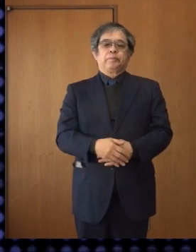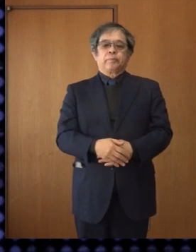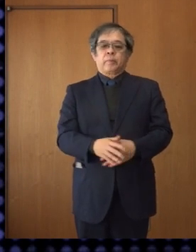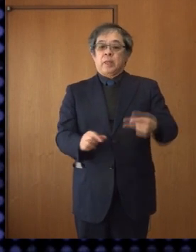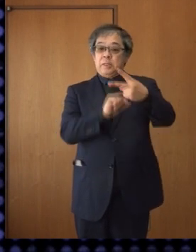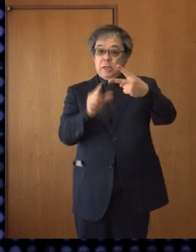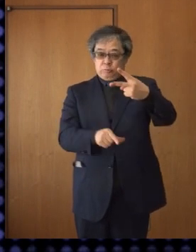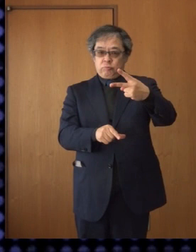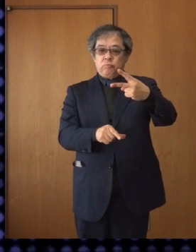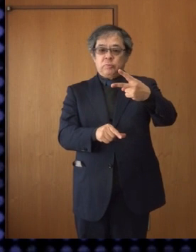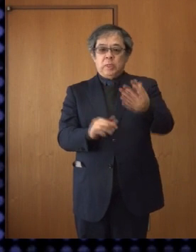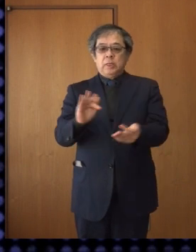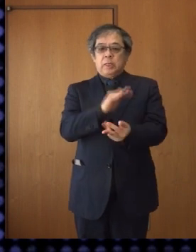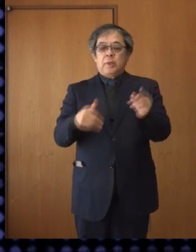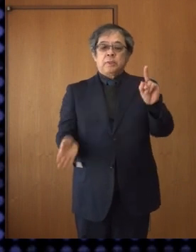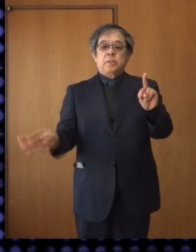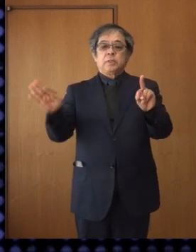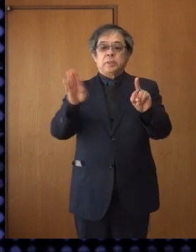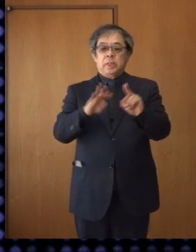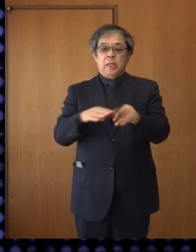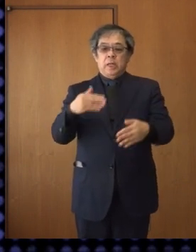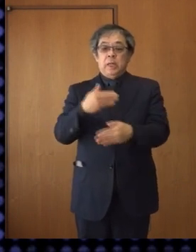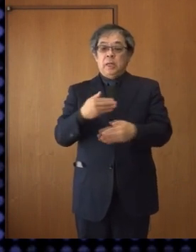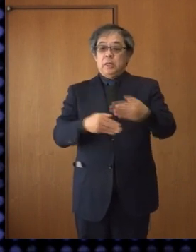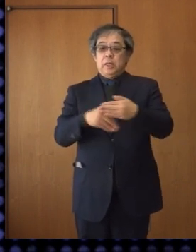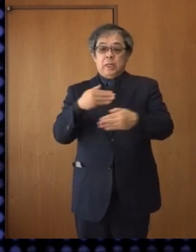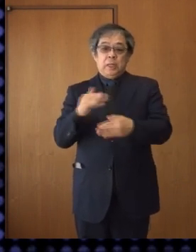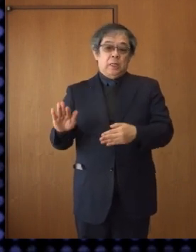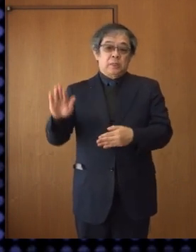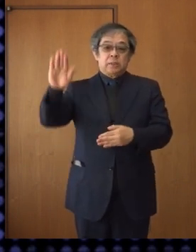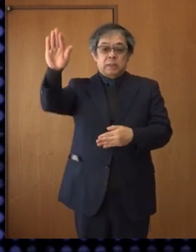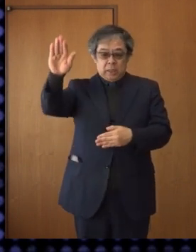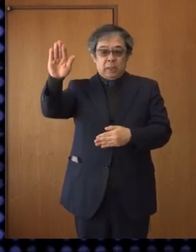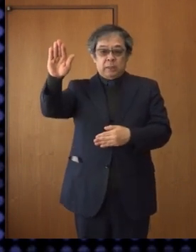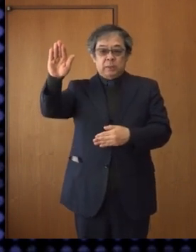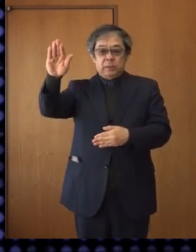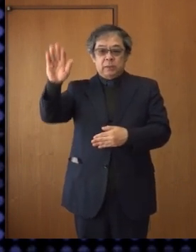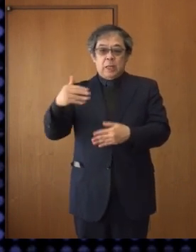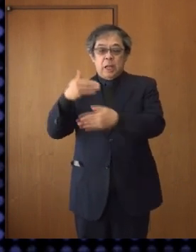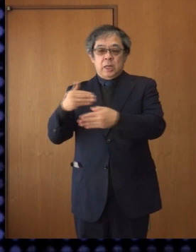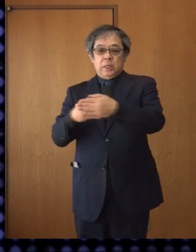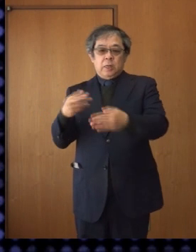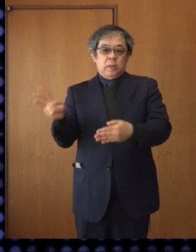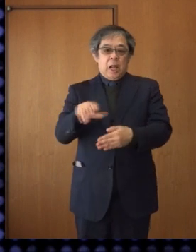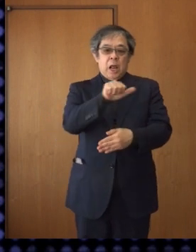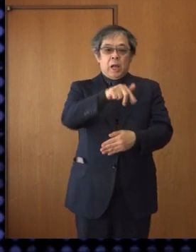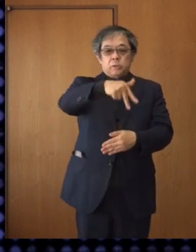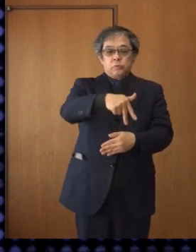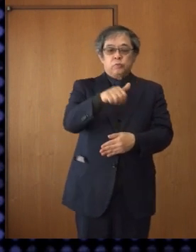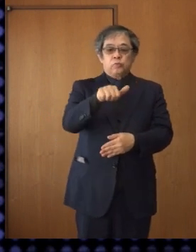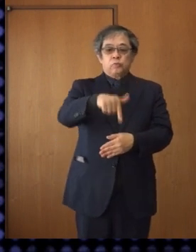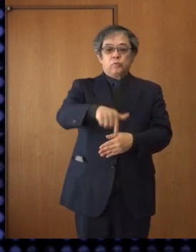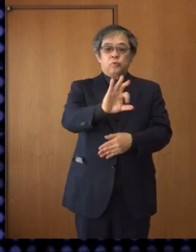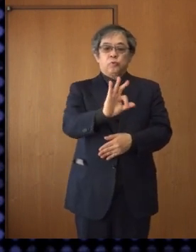2月には多摩センターレンガ坂で片押しアスファルト舗装への改修工事が行